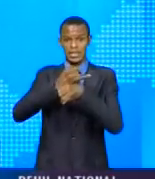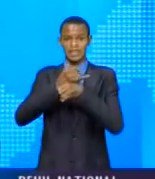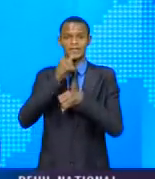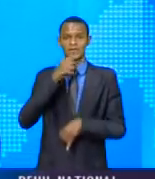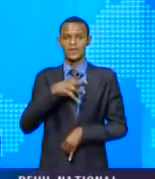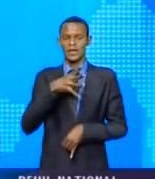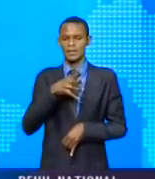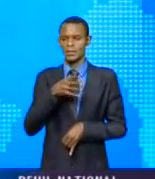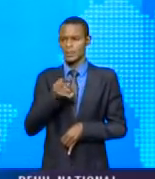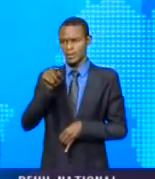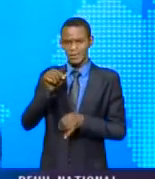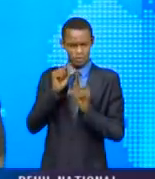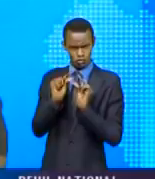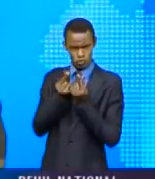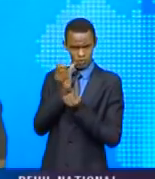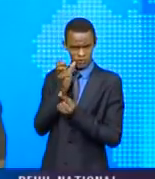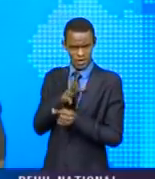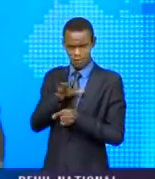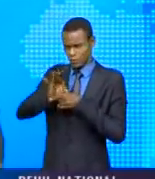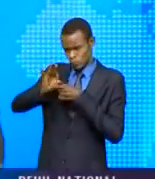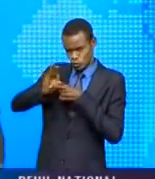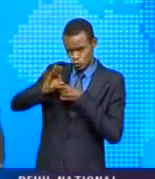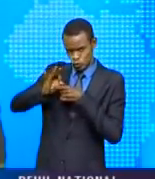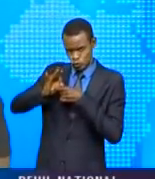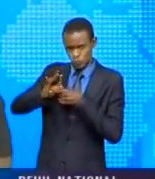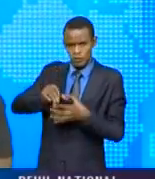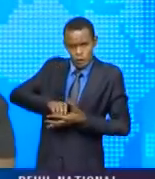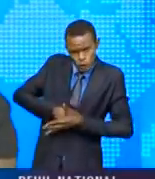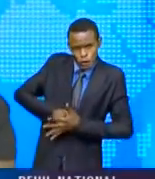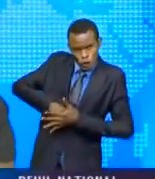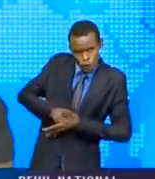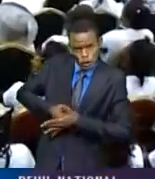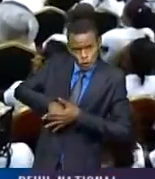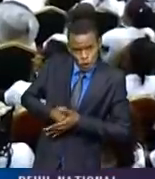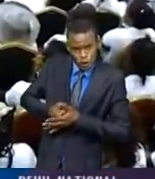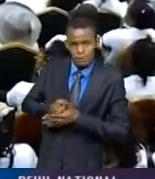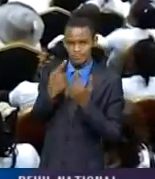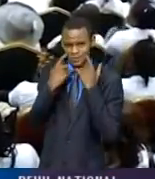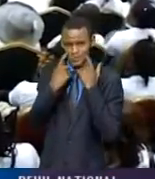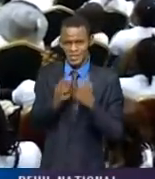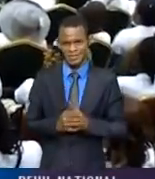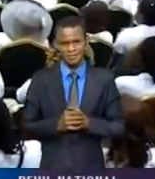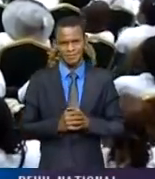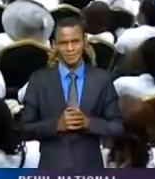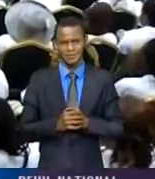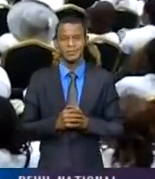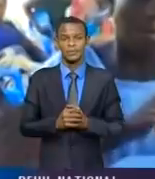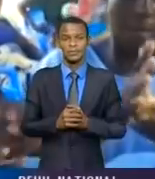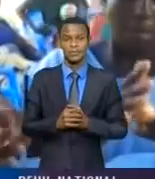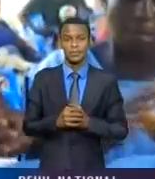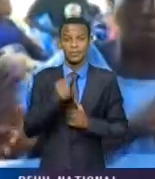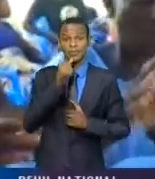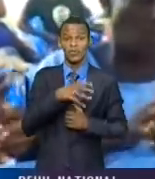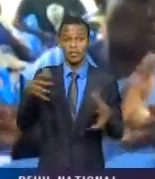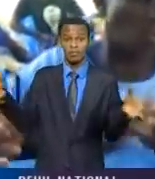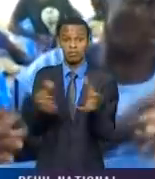maman pattie série des farines au des magnans encore de l'auto prise en charge c'est ça le mot